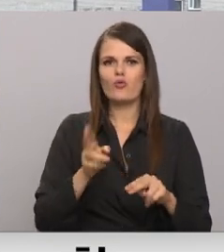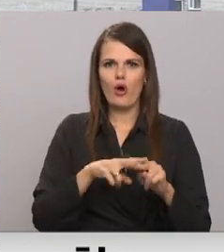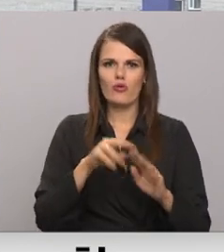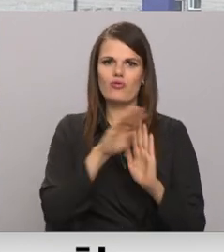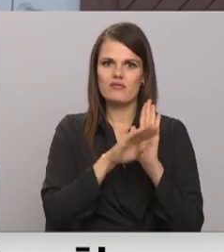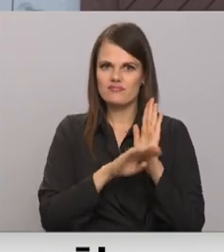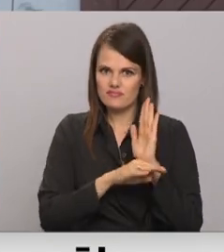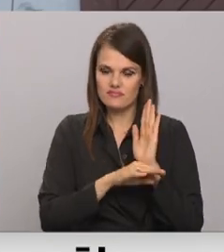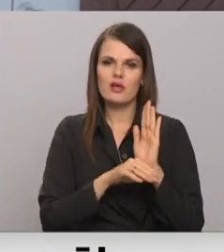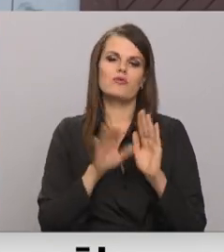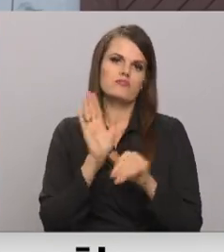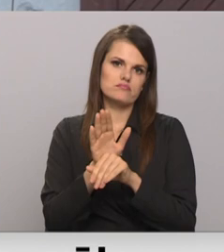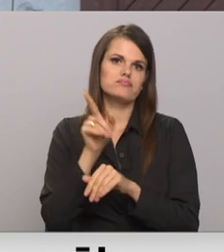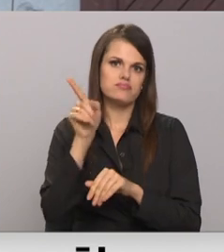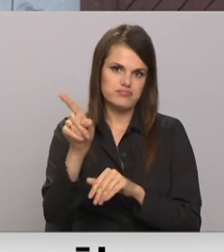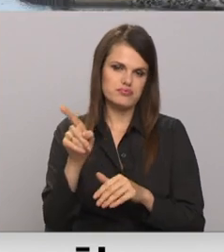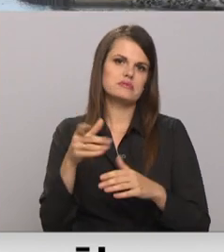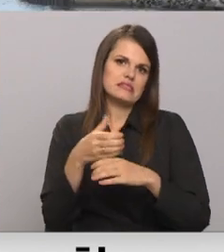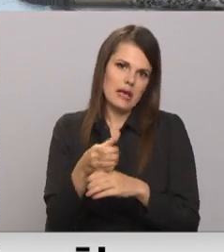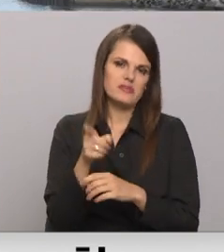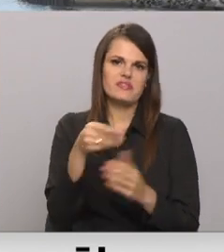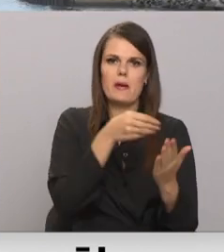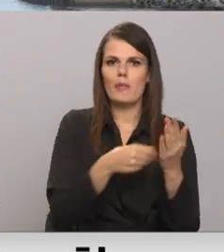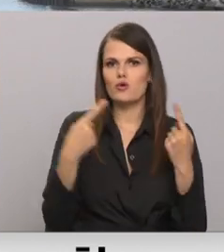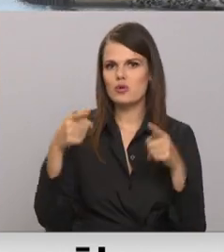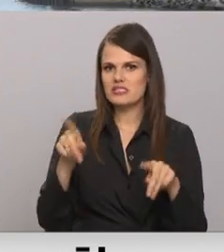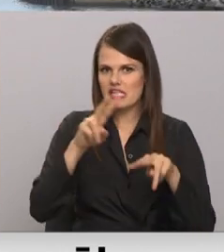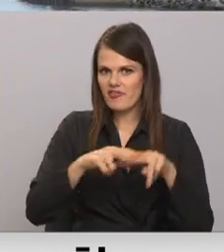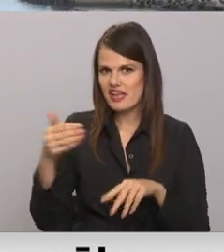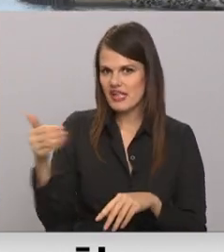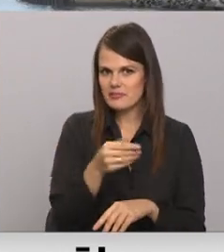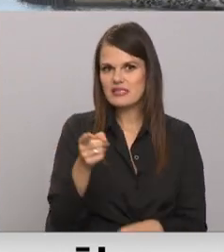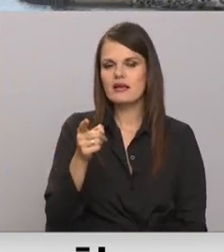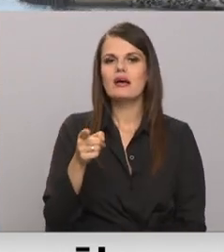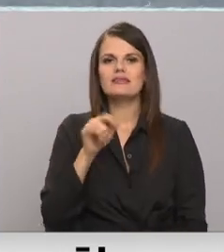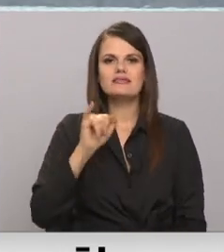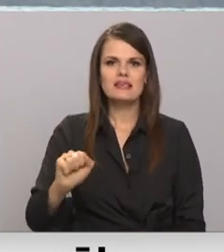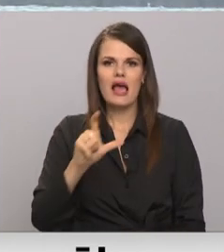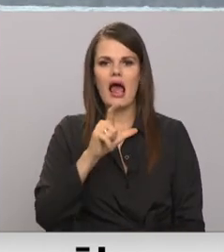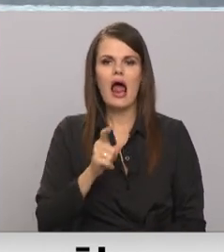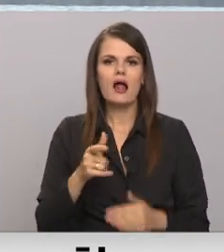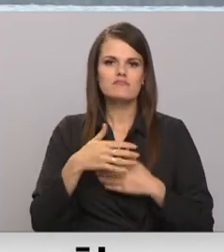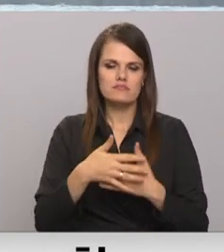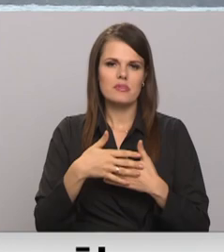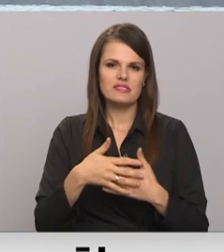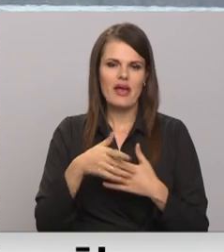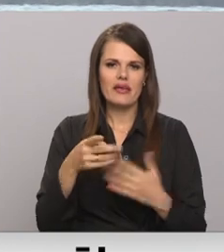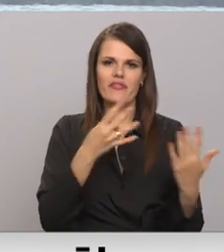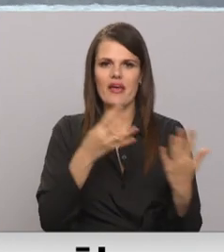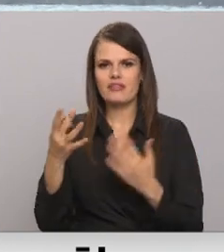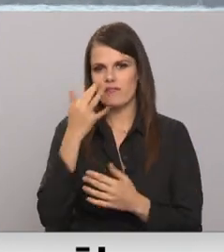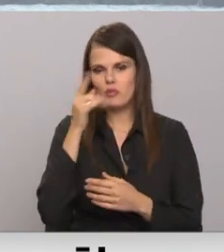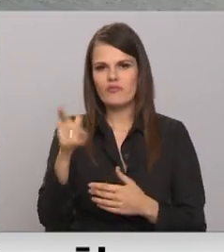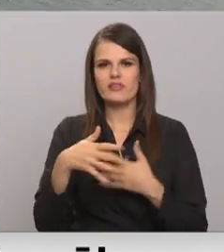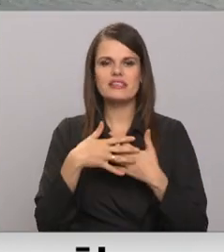ties pietrūkst. Viņi pērk no citām vietām. Sielīces 99 pamatā zvejo brētliņas Baltijas jūrā un reņģes Rīgas